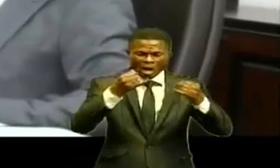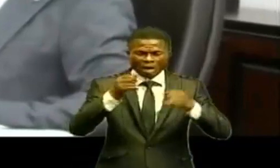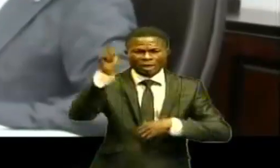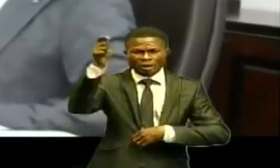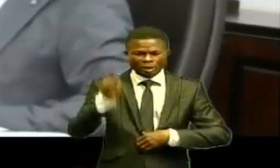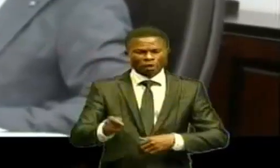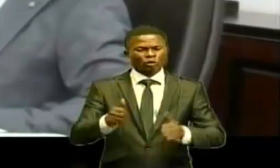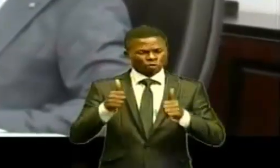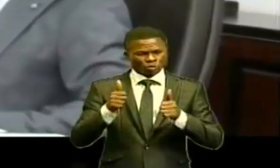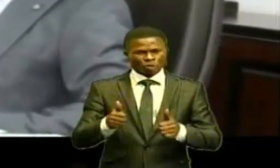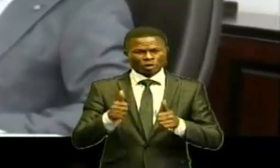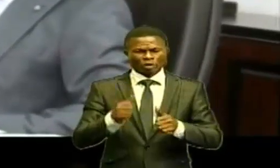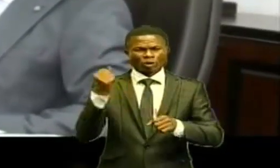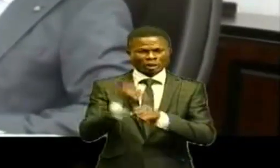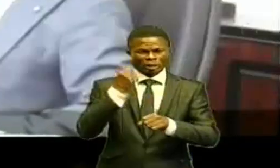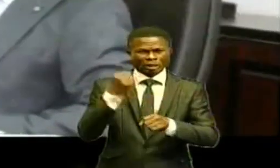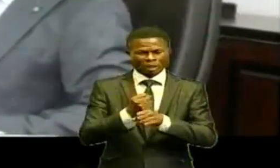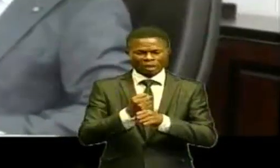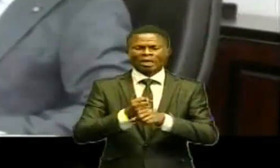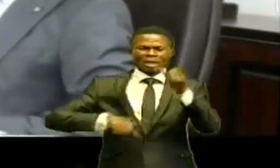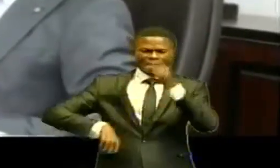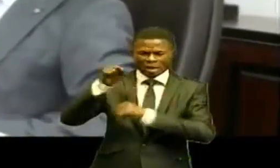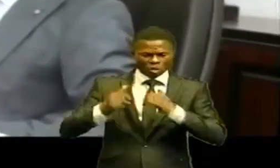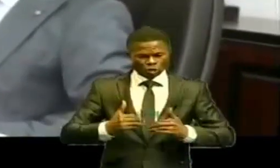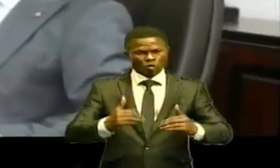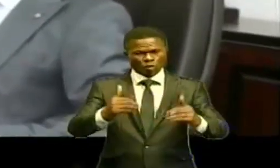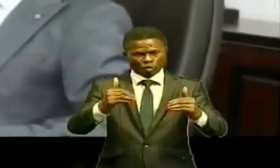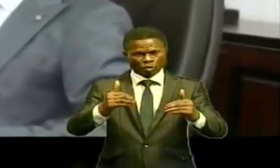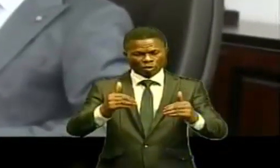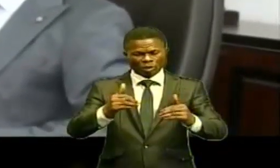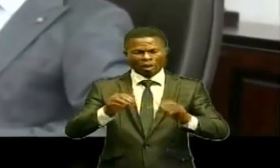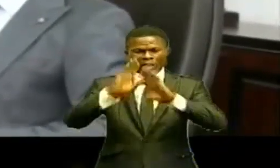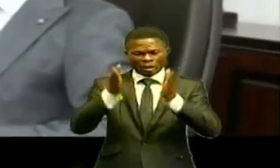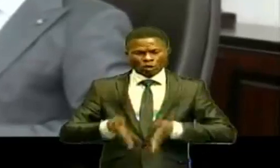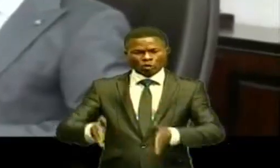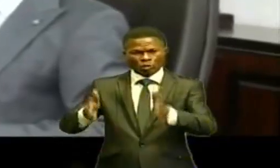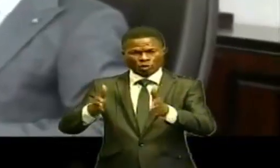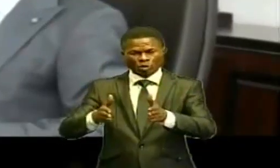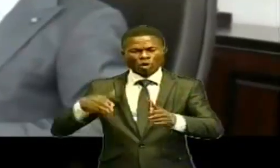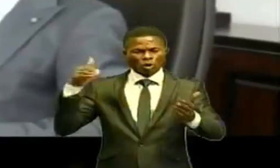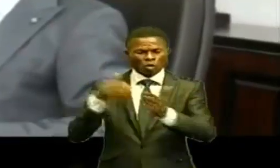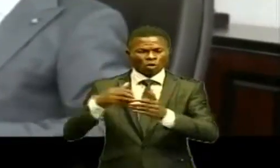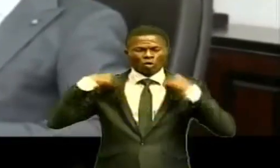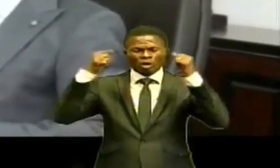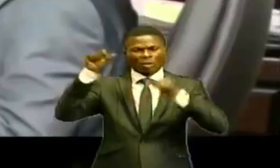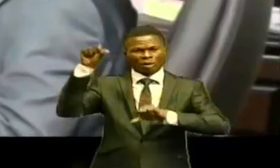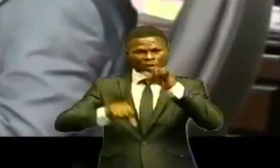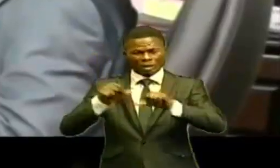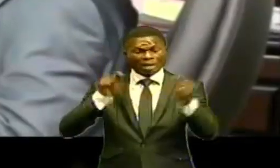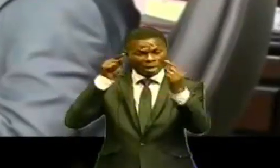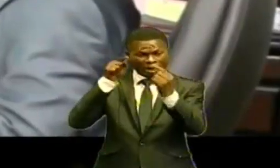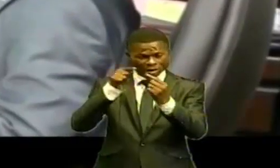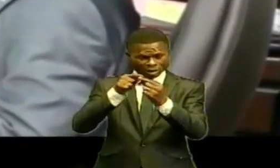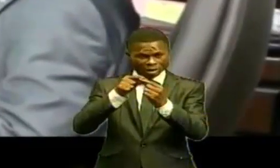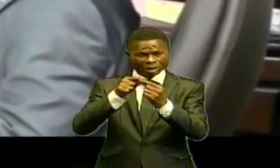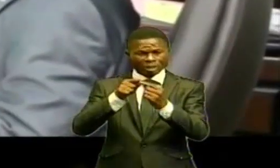reste maintenue. Les opérations de traque se poursuivent sur tous les axes contre l'activisme de groupes armés, l'objectif